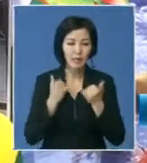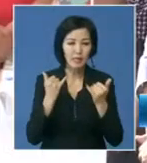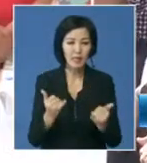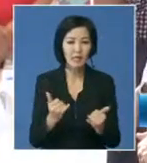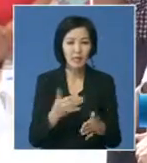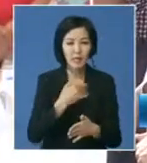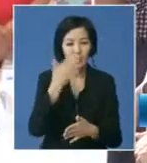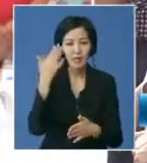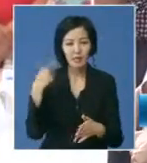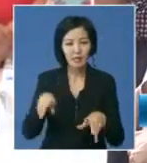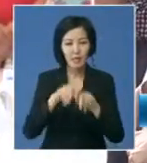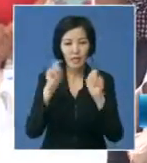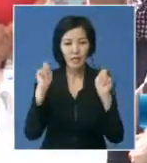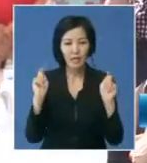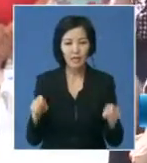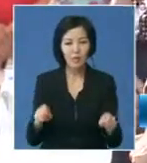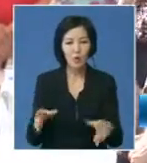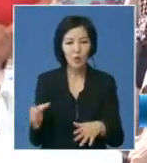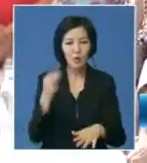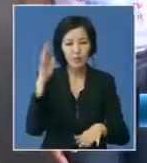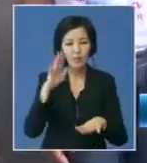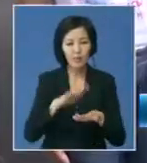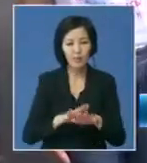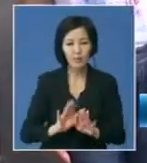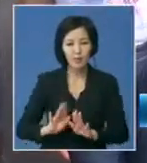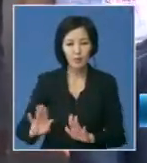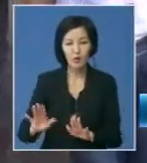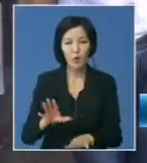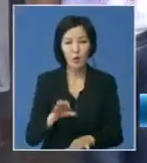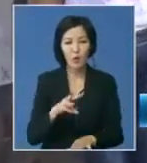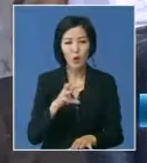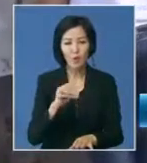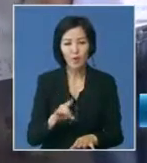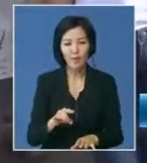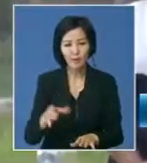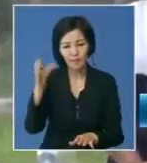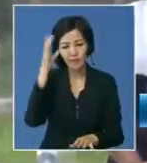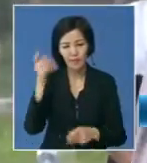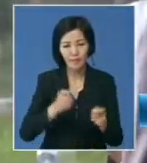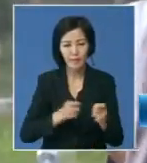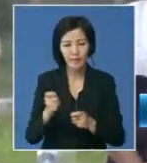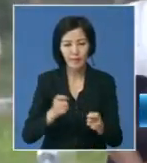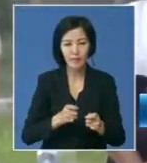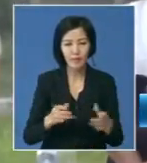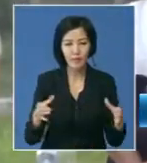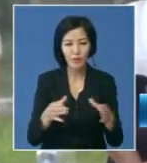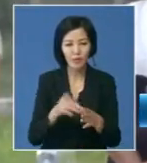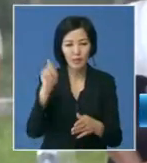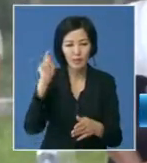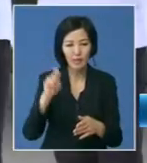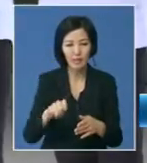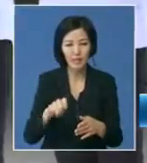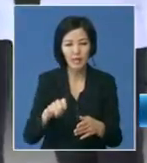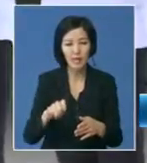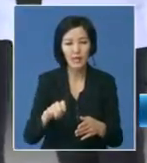демалыс маусымының ашылуына облыс әкімінің орынбасары Жақсылық Омар мен облыстық білім басқармасының өкілдері келді. Олар жетісулық жасөспірімдерді